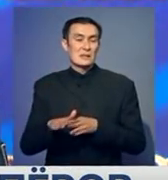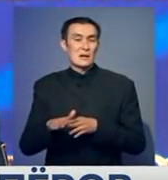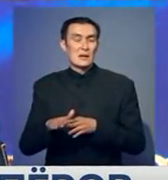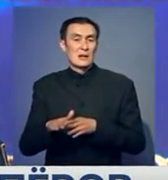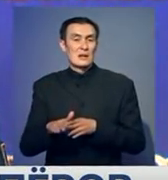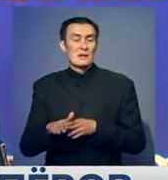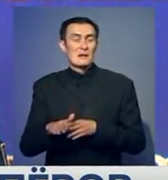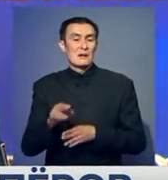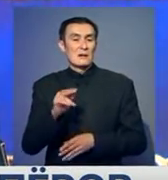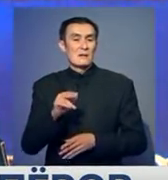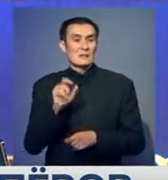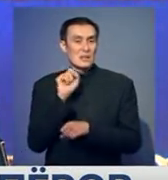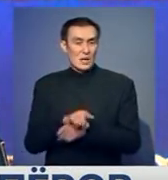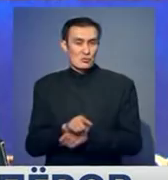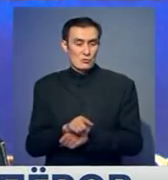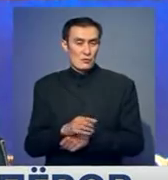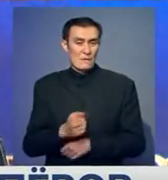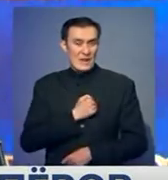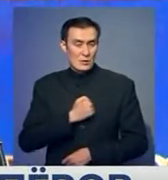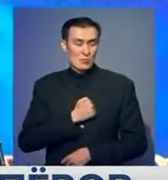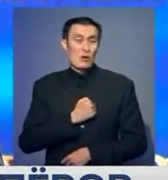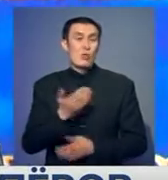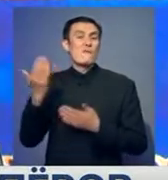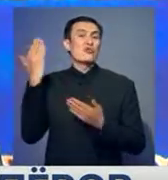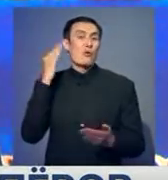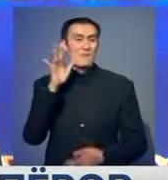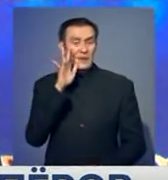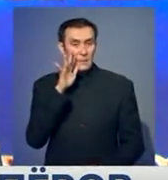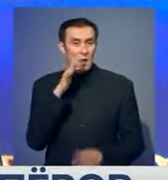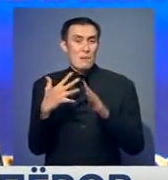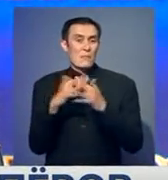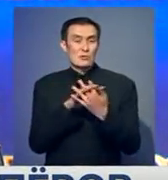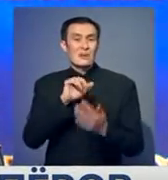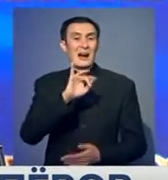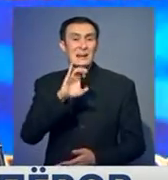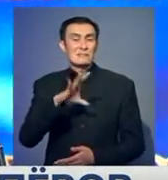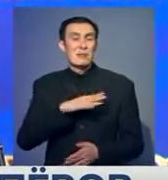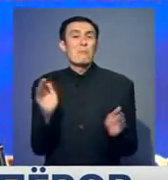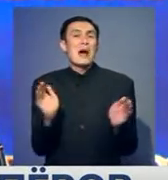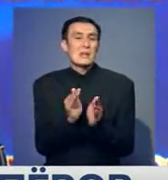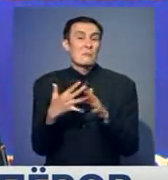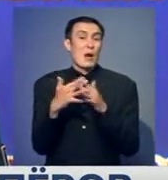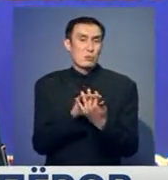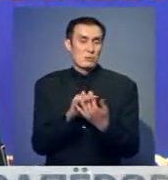конкретную стратегическую задачу. Но в то время поселок Арыси был маленьким аулом.